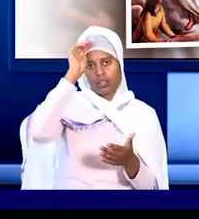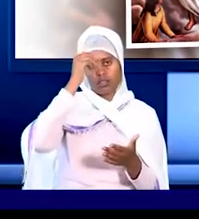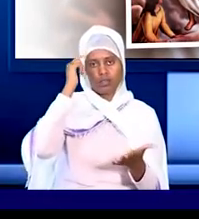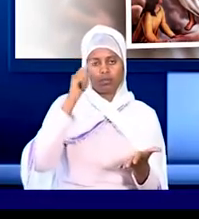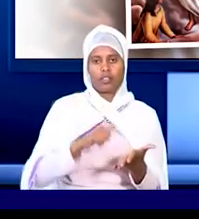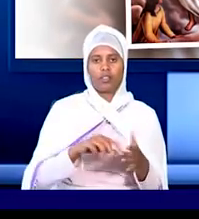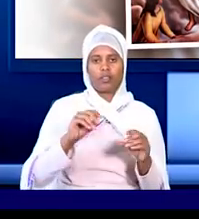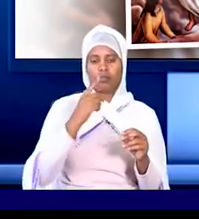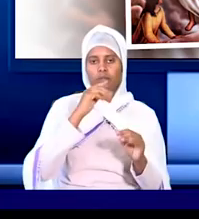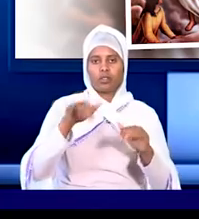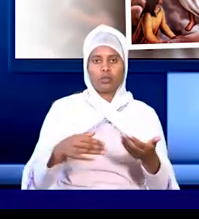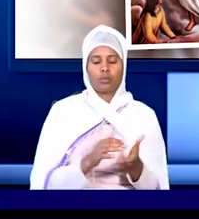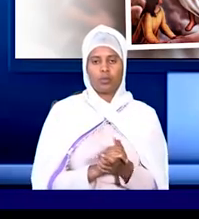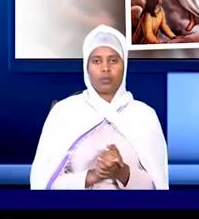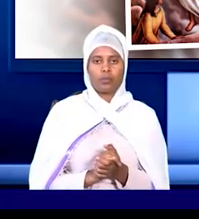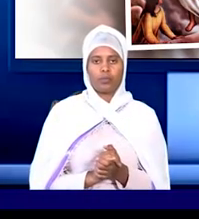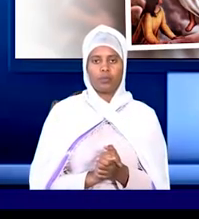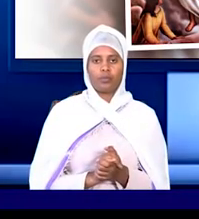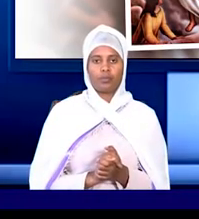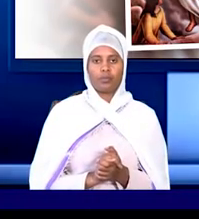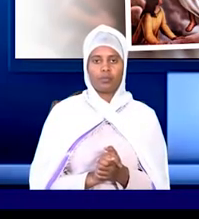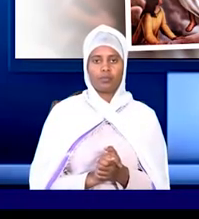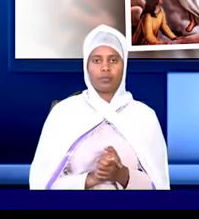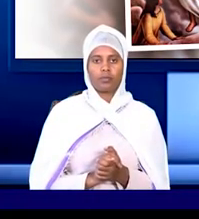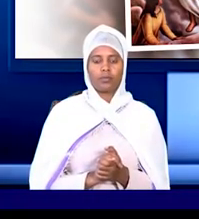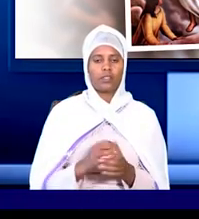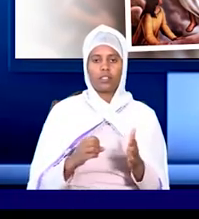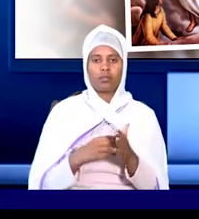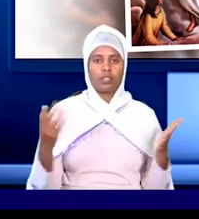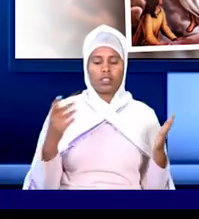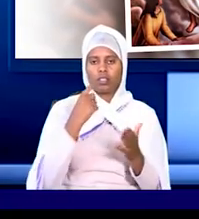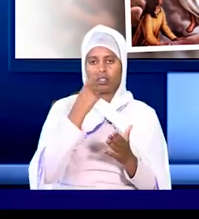ዘፍረስኩ ብማለት ናይ ሓፍረት ቃል ይኽምልሰሉ ክኢሉ